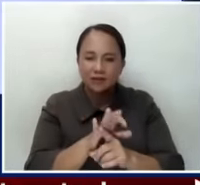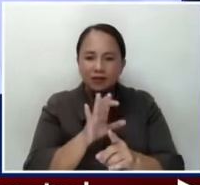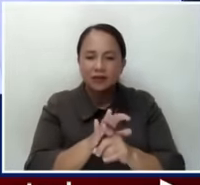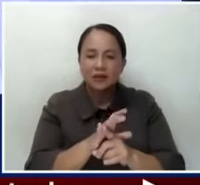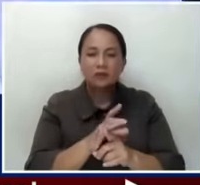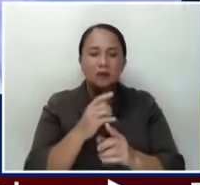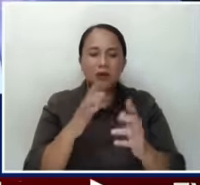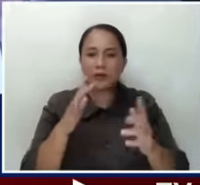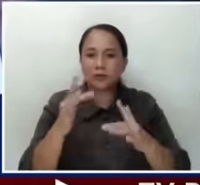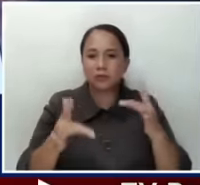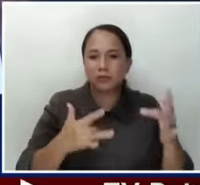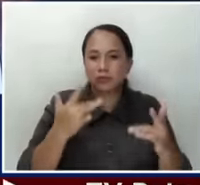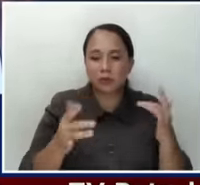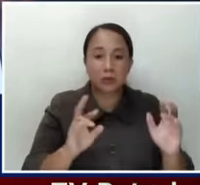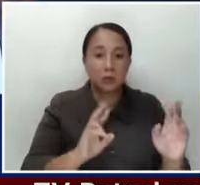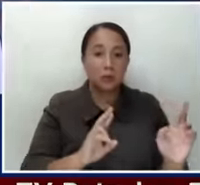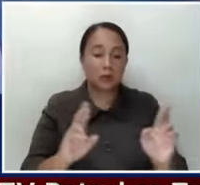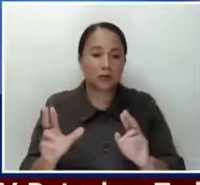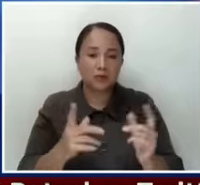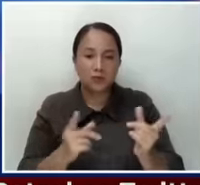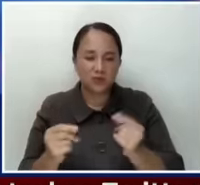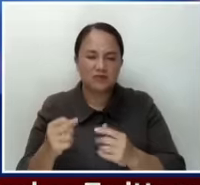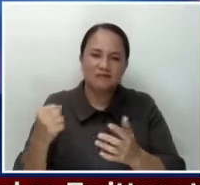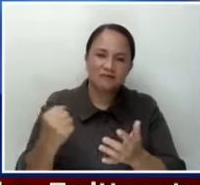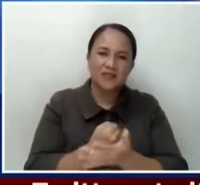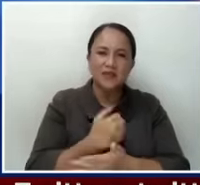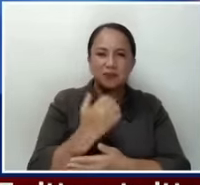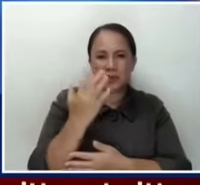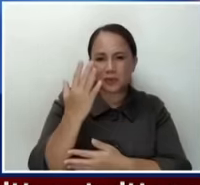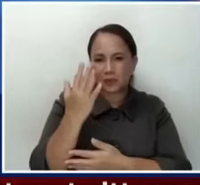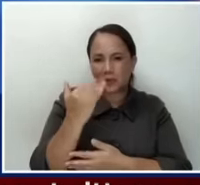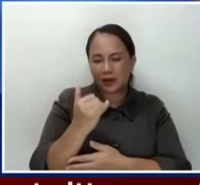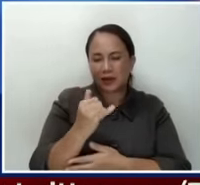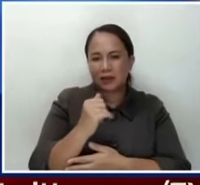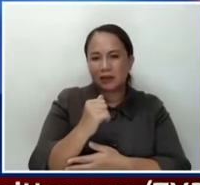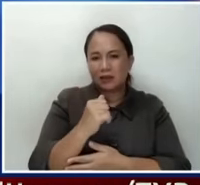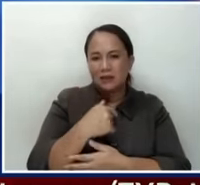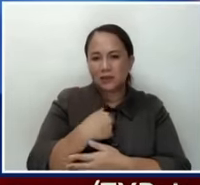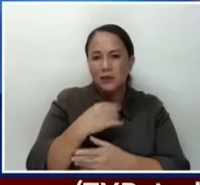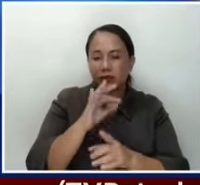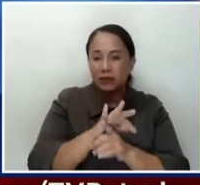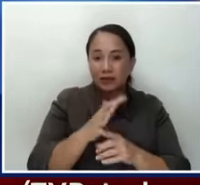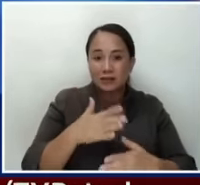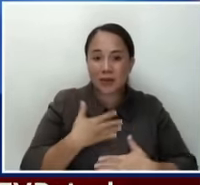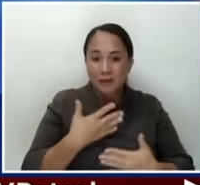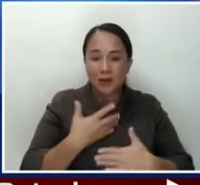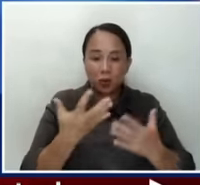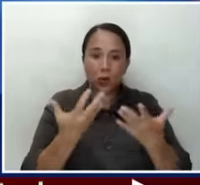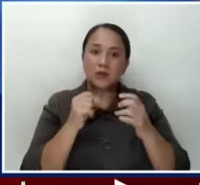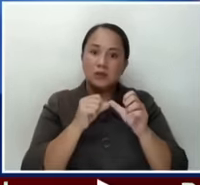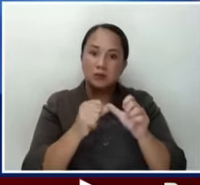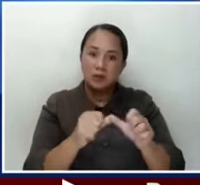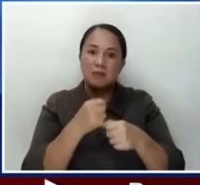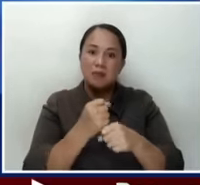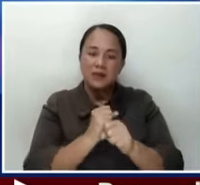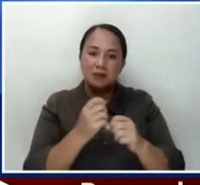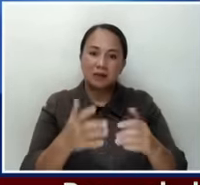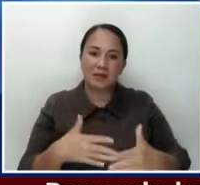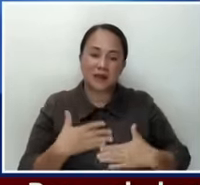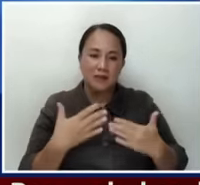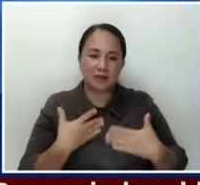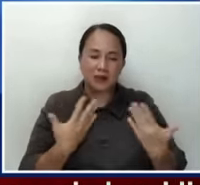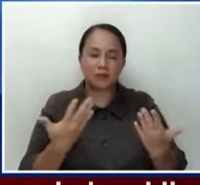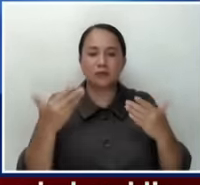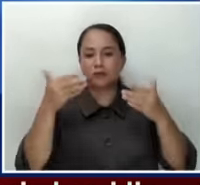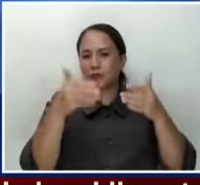so excited and ready to do it. So sayang, because I made so many of our fans happy and I wanted to continue making them happy. Focus muna ngayon